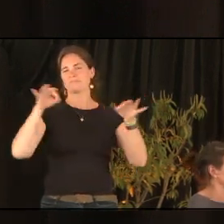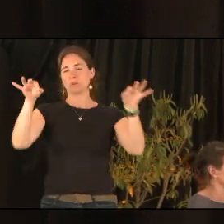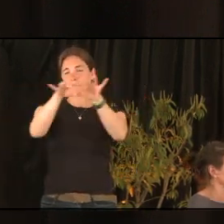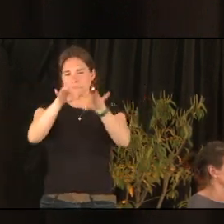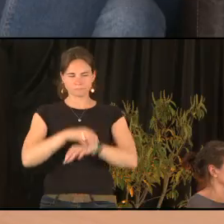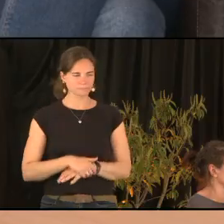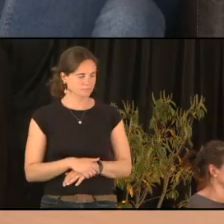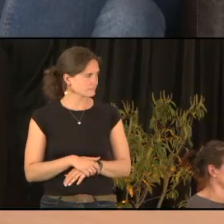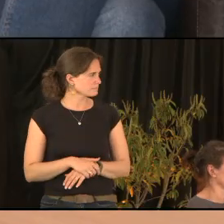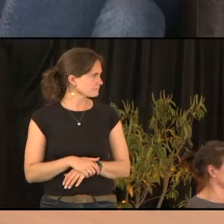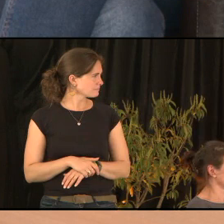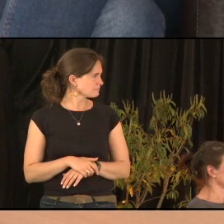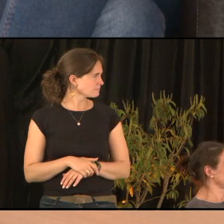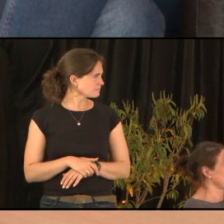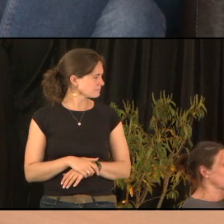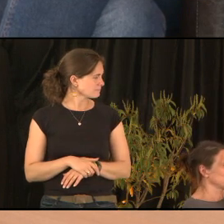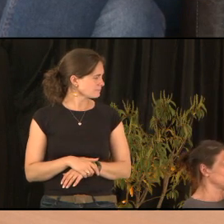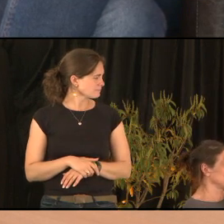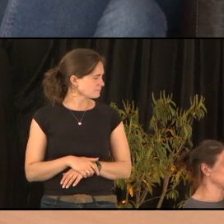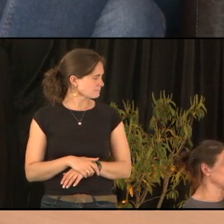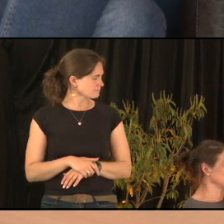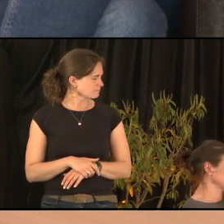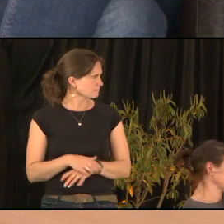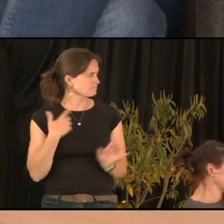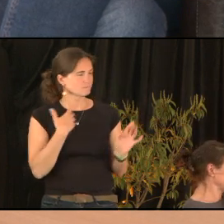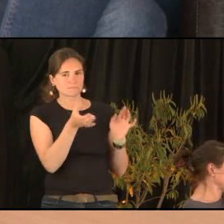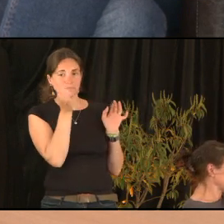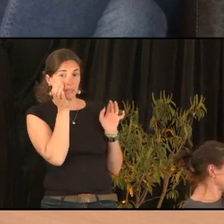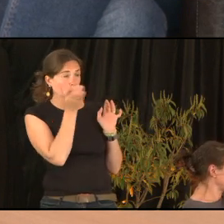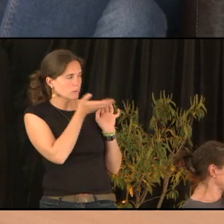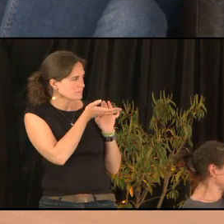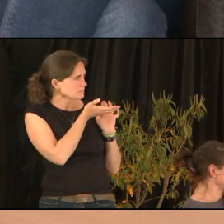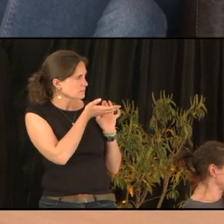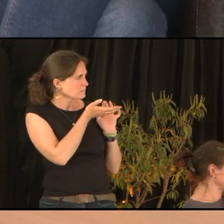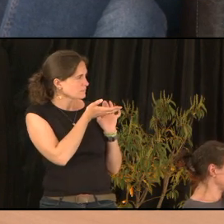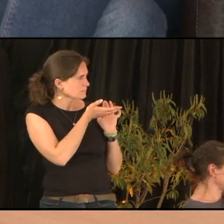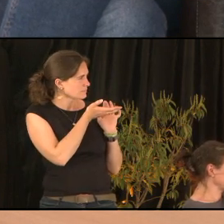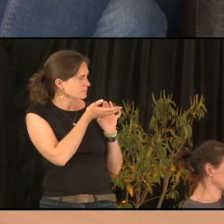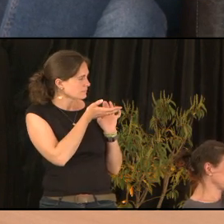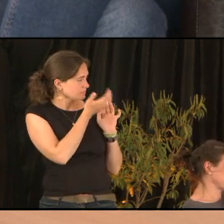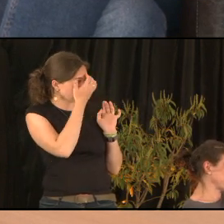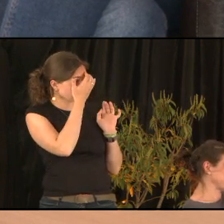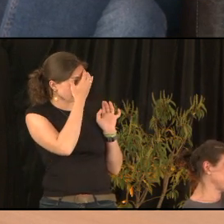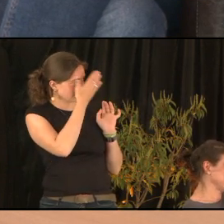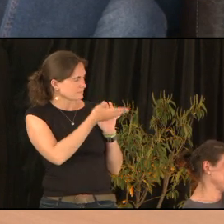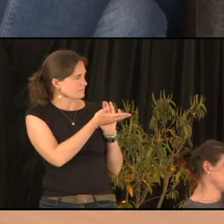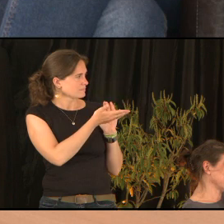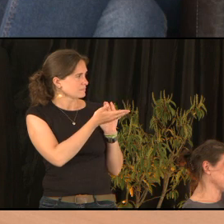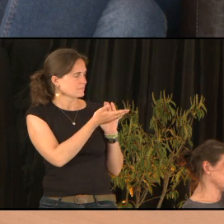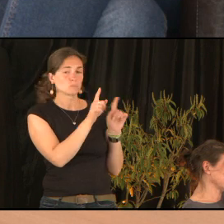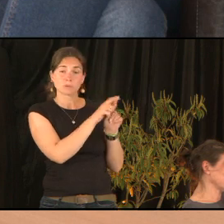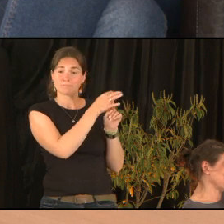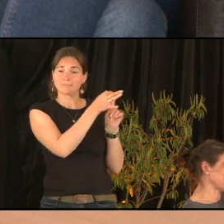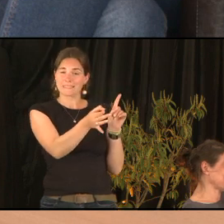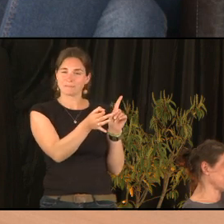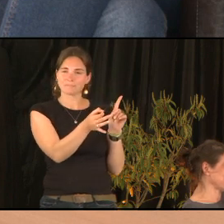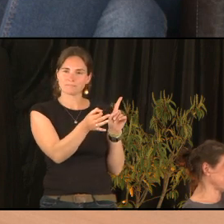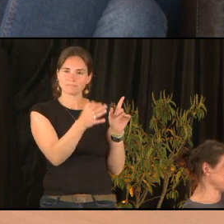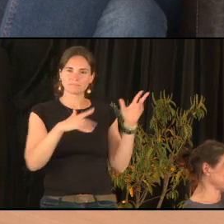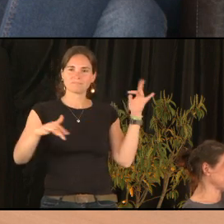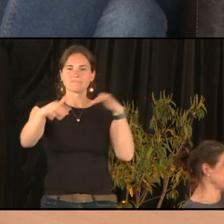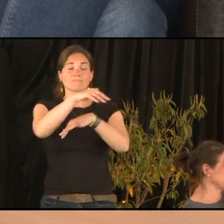hein, qui est là depuis 20 ans, donc qui digère sa misanthropie, là, il a eu le temps pour ça, et qui a